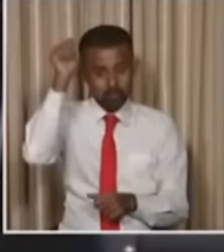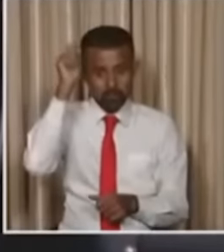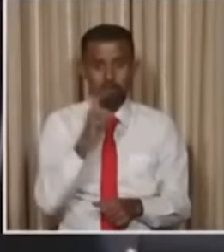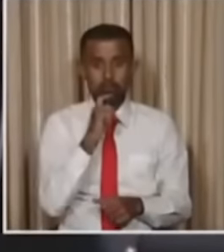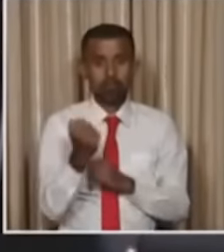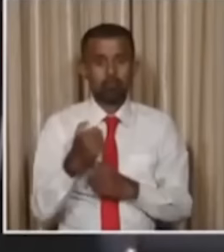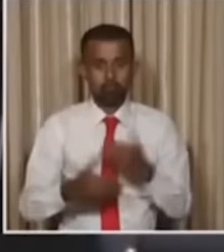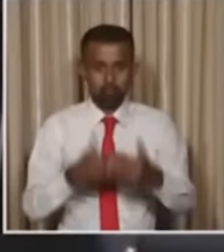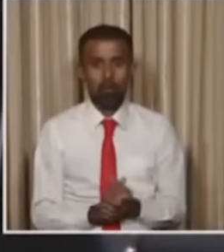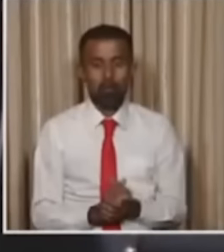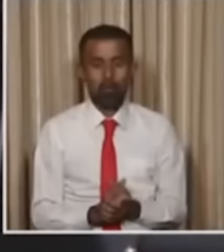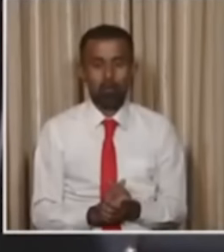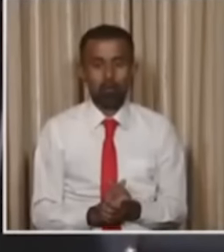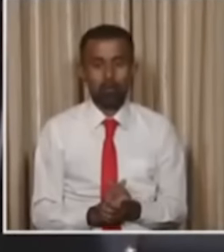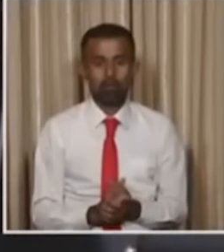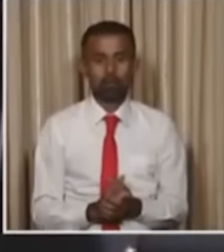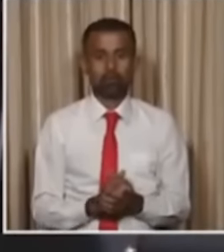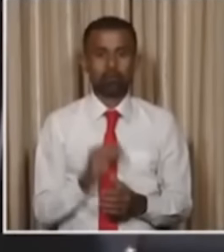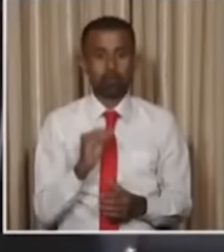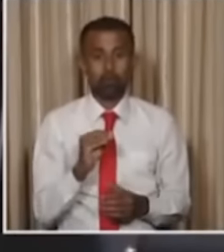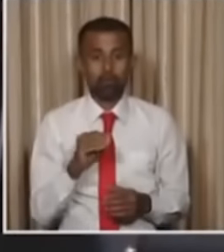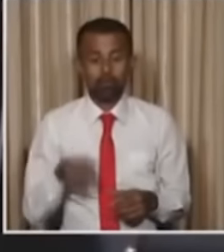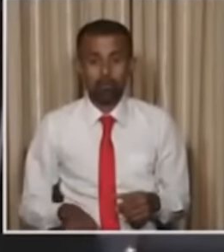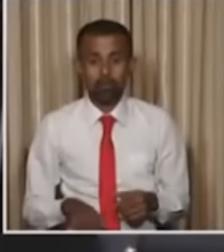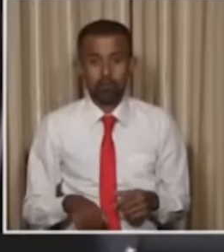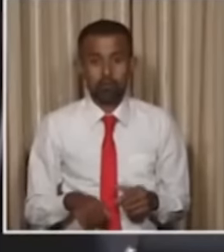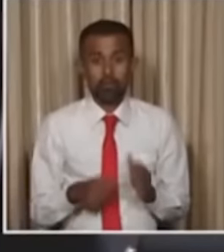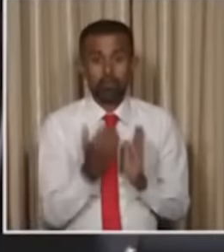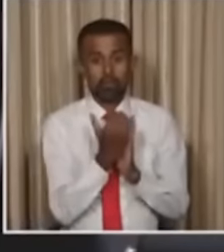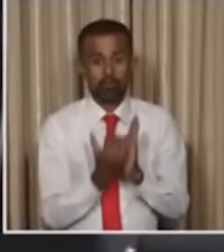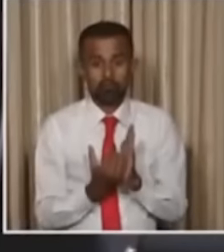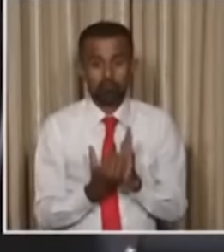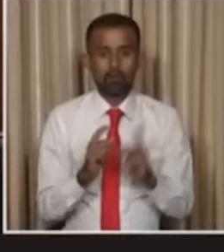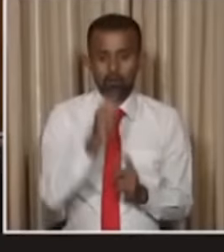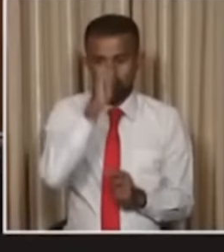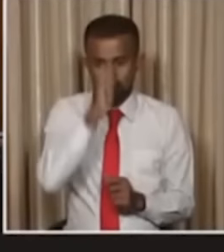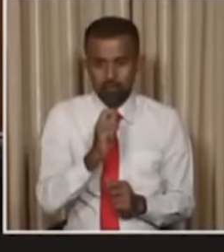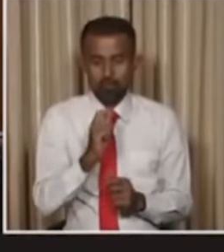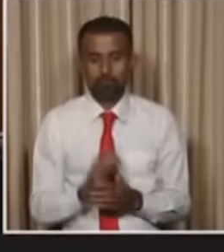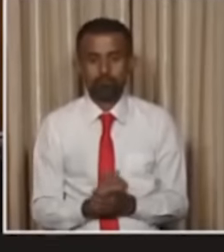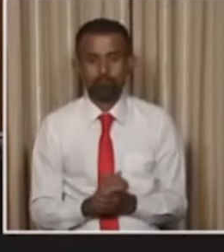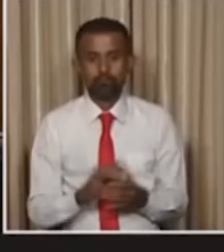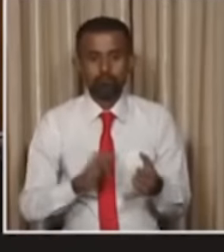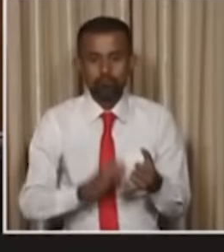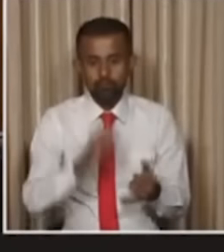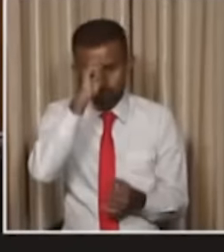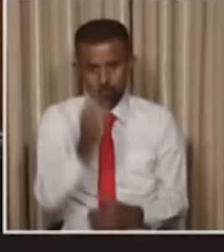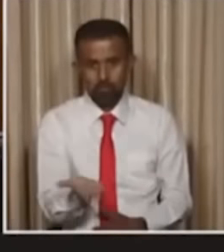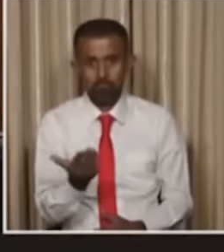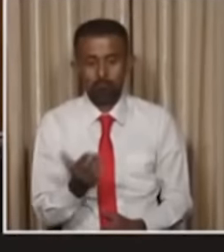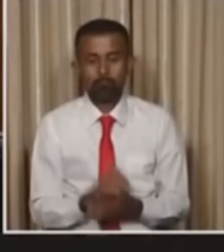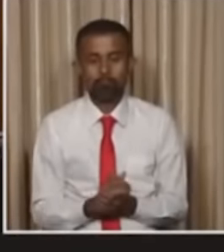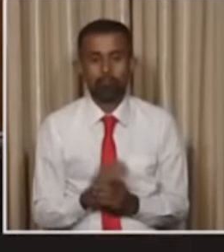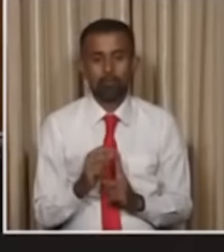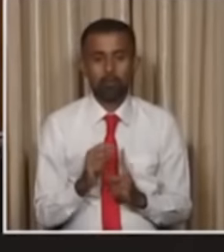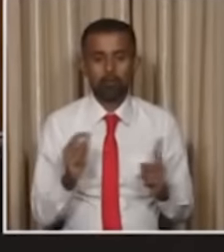බලයක් ක්‍රියාත්මක කරා ඒගොල්ලන්. නමුත් දැන් මේක විවස්ථානු යටතේ කරපු එකක් නෙවෙයි. ගරු සේමසිංහ මහත්මයා කතා කරන්න. ගරු